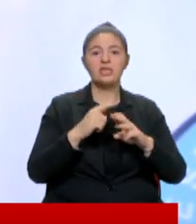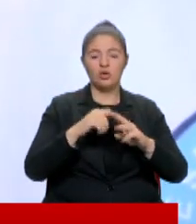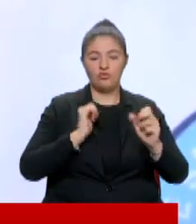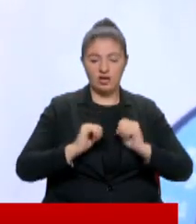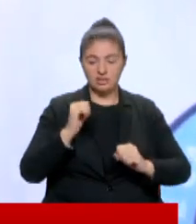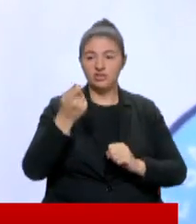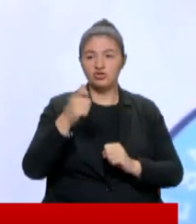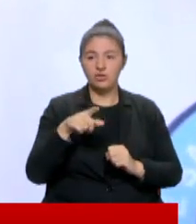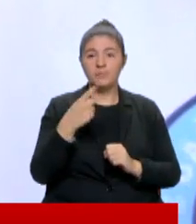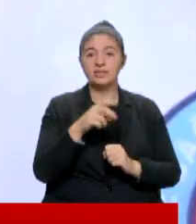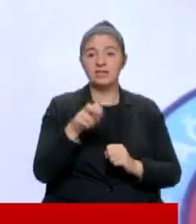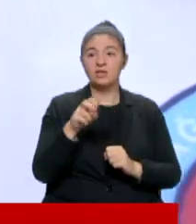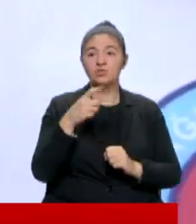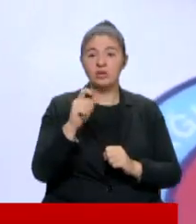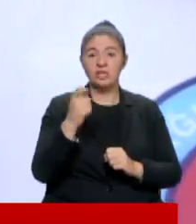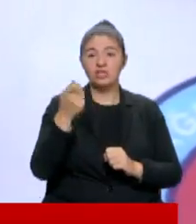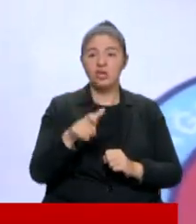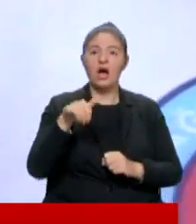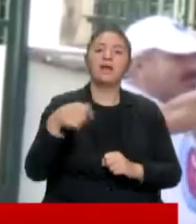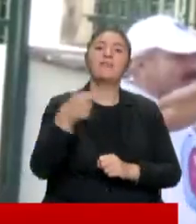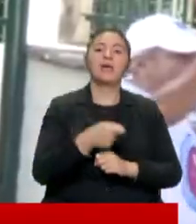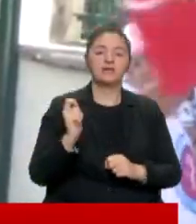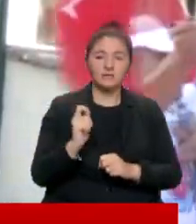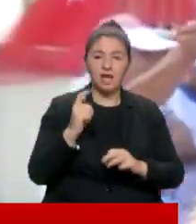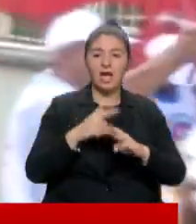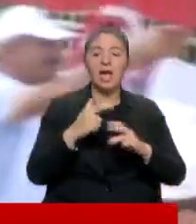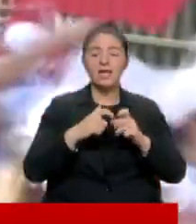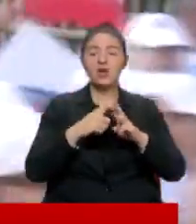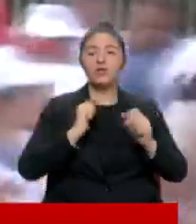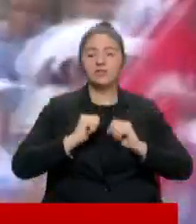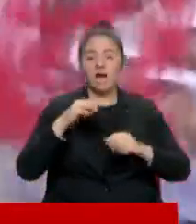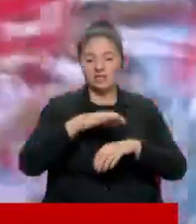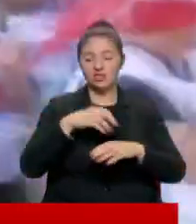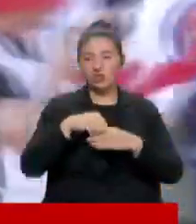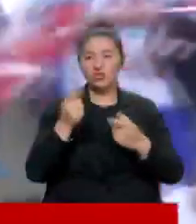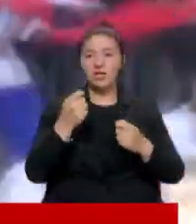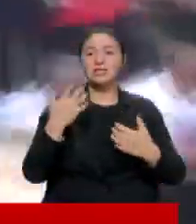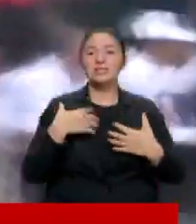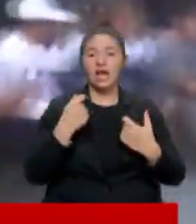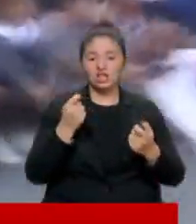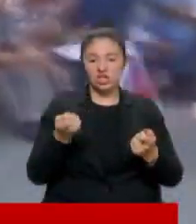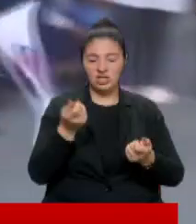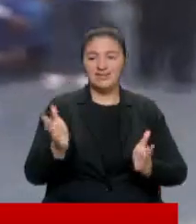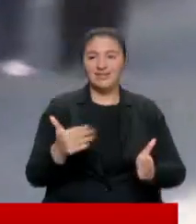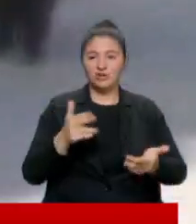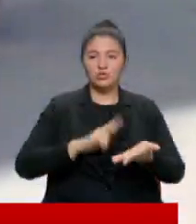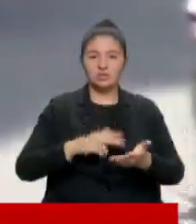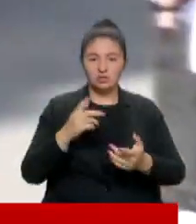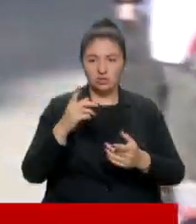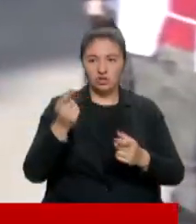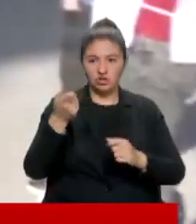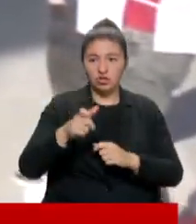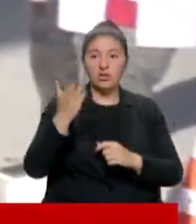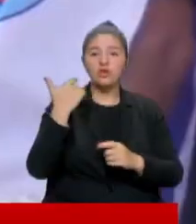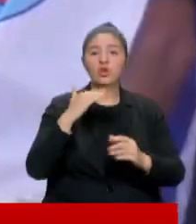işçilerinin 1890 işçinin hakkını verin Ege Üniversitesi Hastanesi'nde çalışan Sağlık İş Sendikası üyesi işçiler daha önce